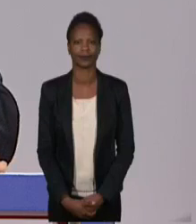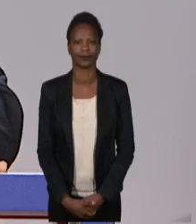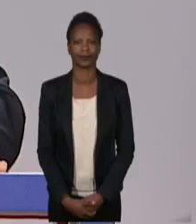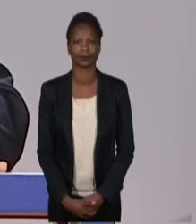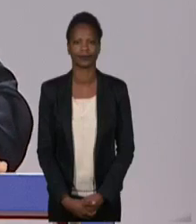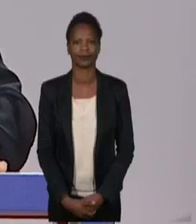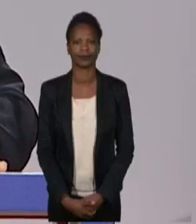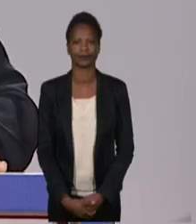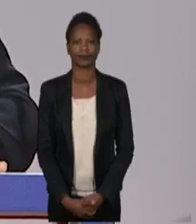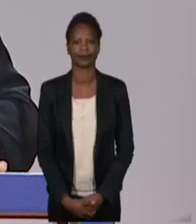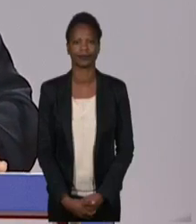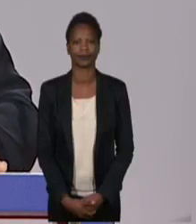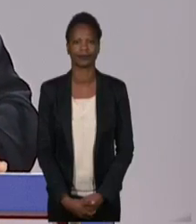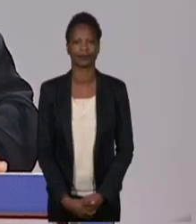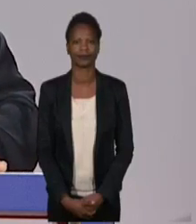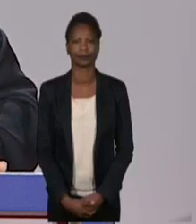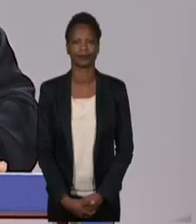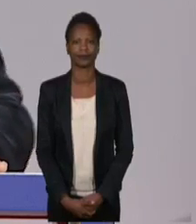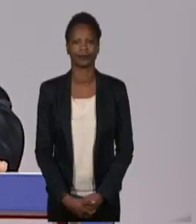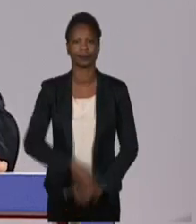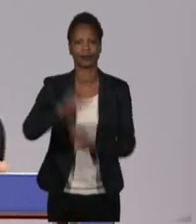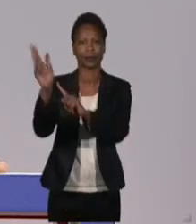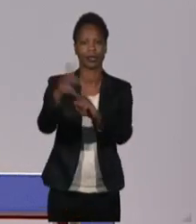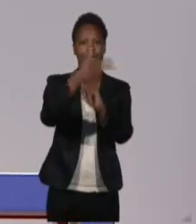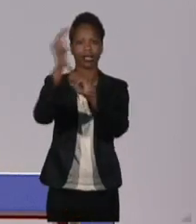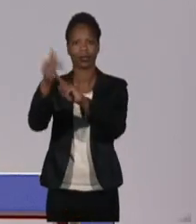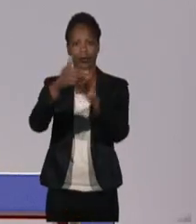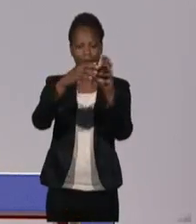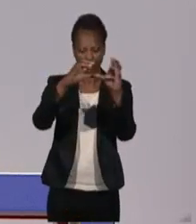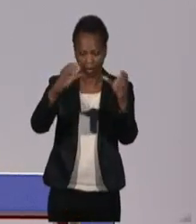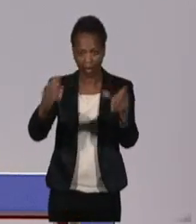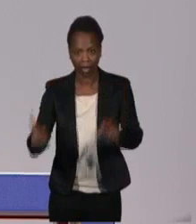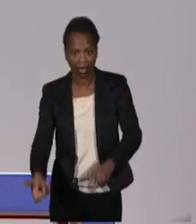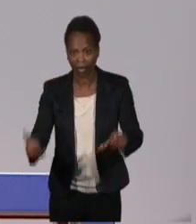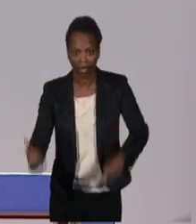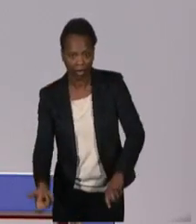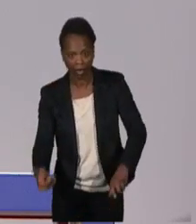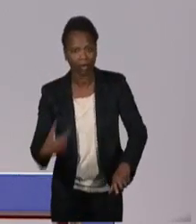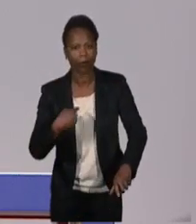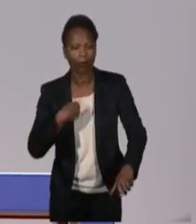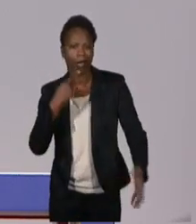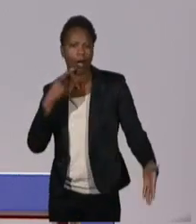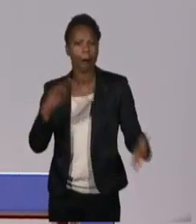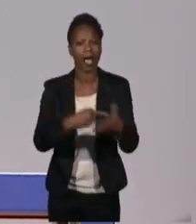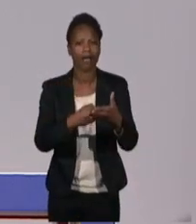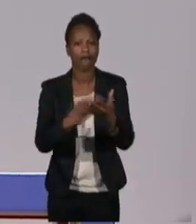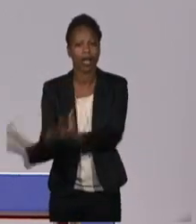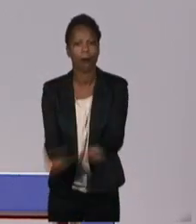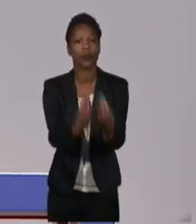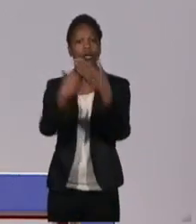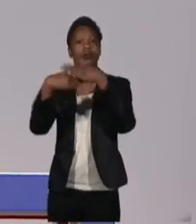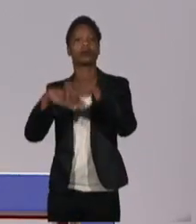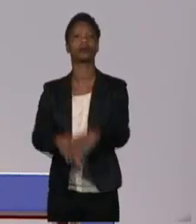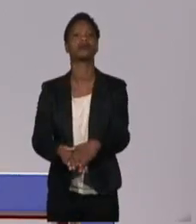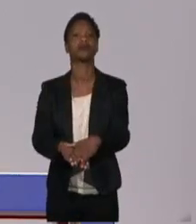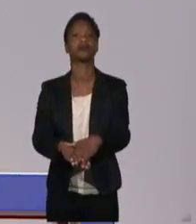Face à la nation qui se fissure en silence, je revendique de vouloir l'assimilation. Parce que je veux faire des